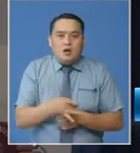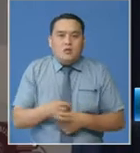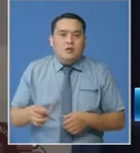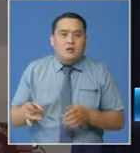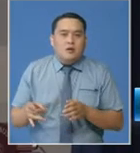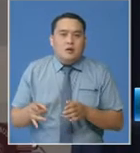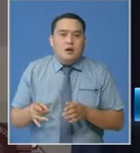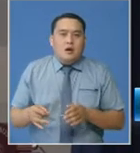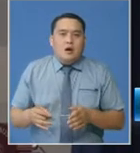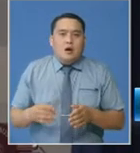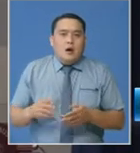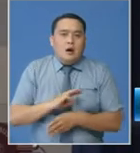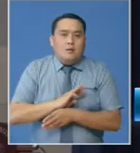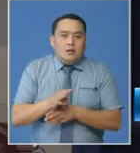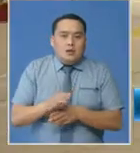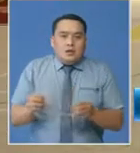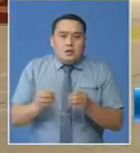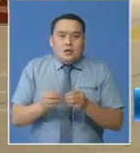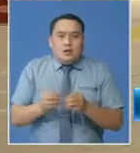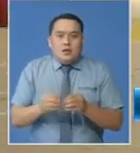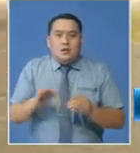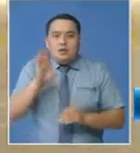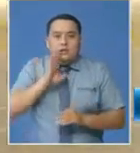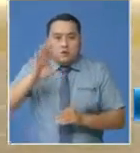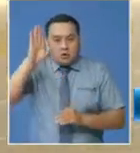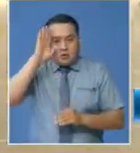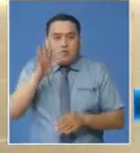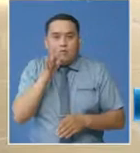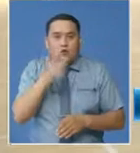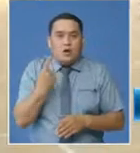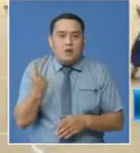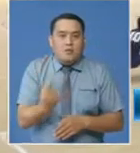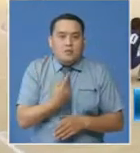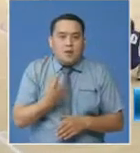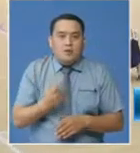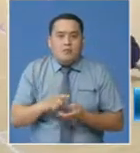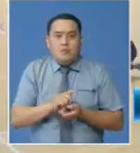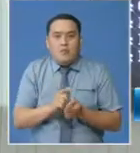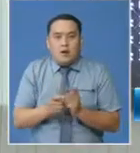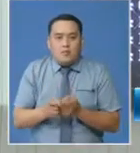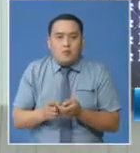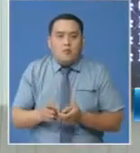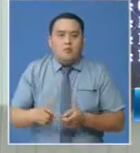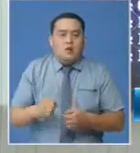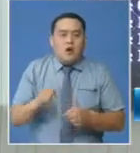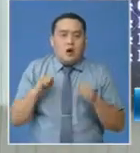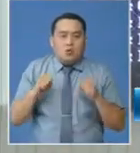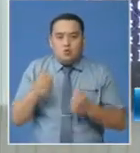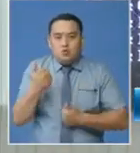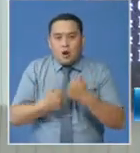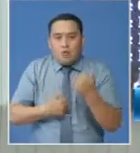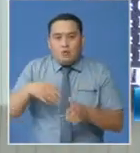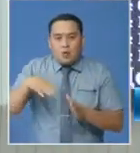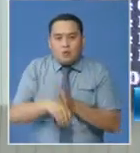региона. Они охватят десятки сотен юношей и девушек школьного возраста. Одними из первых в борьбу за медали спартакиады